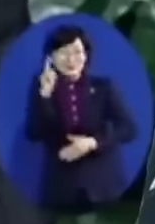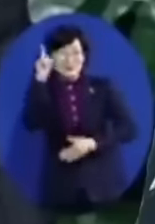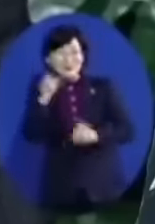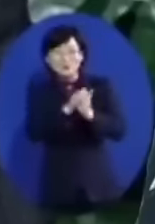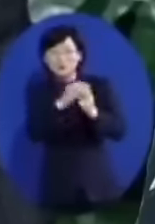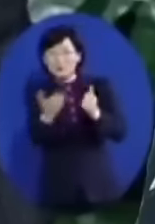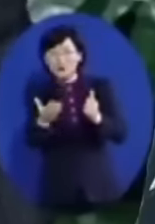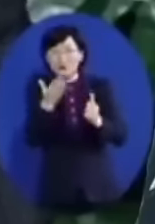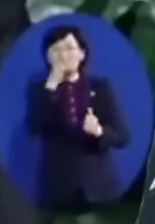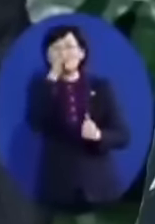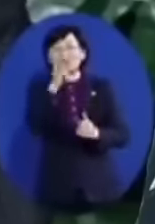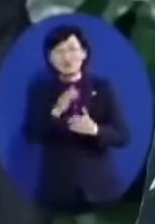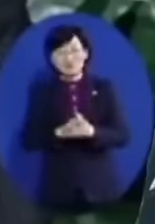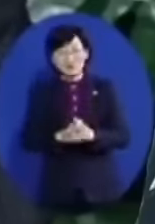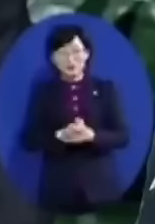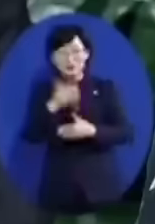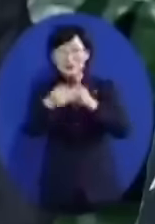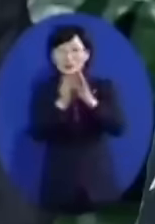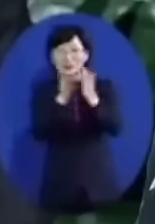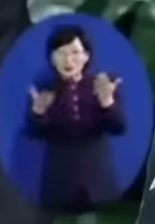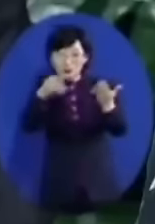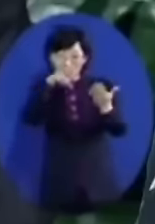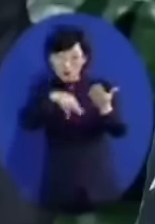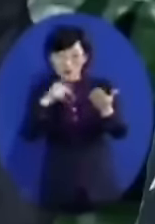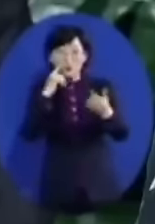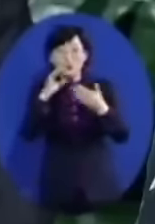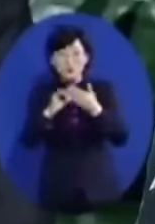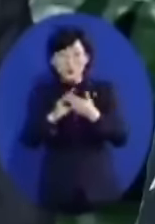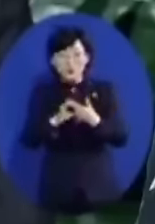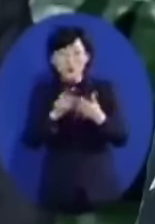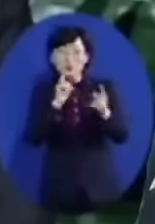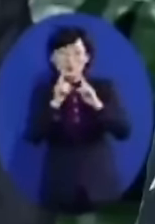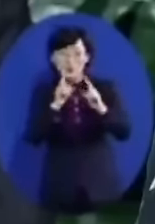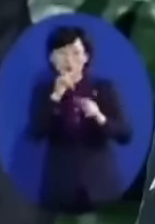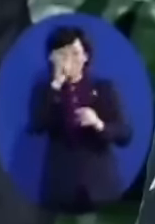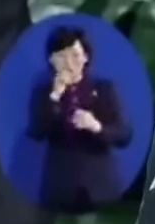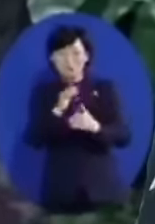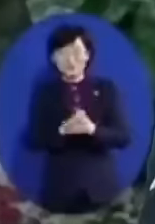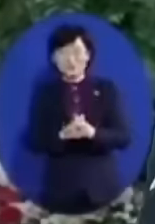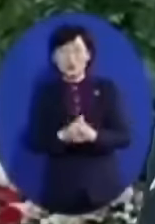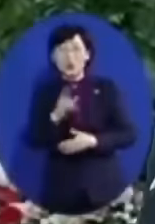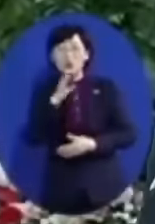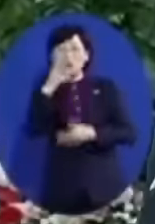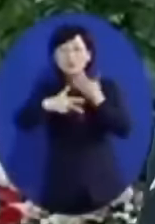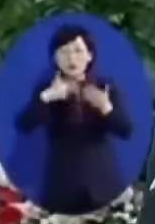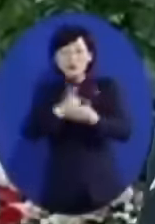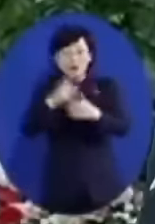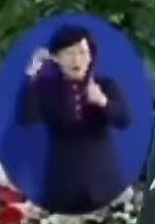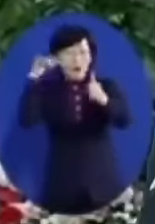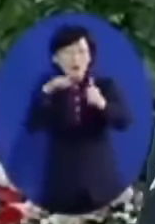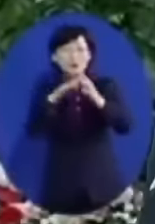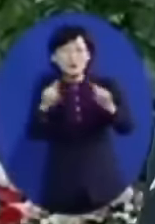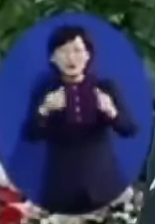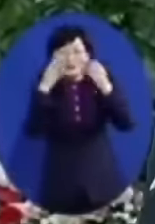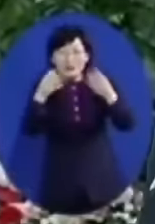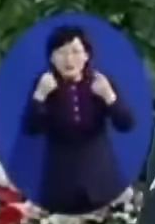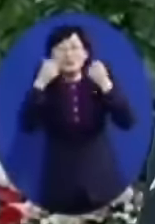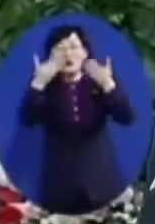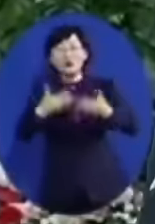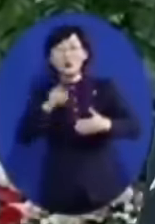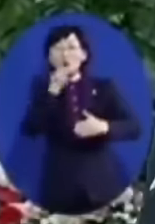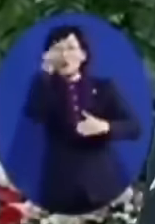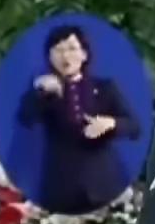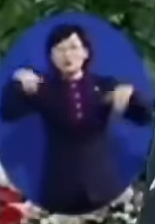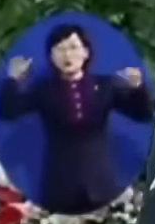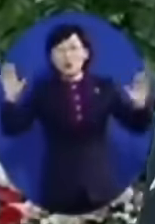있습니다. 성경에는 이렇게 말하고 있습니다. 오직 야훼를 앙망하는 자는 새 힘을 얻으리니